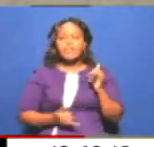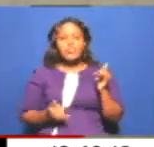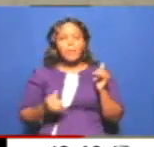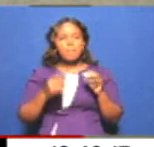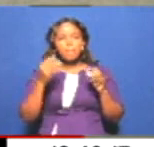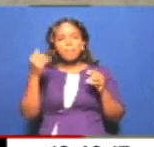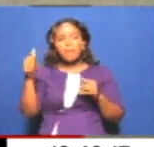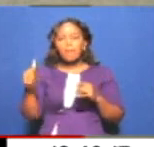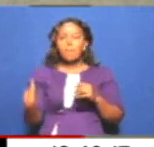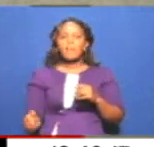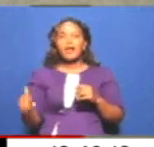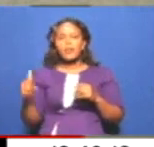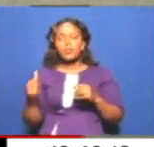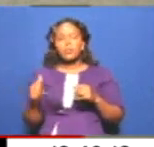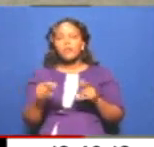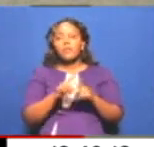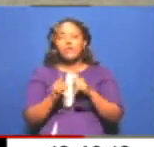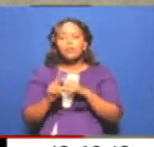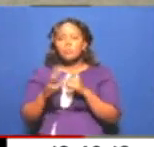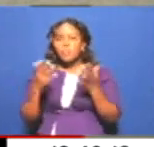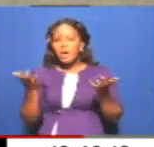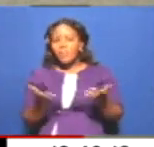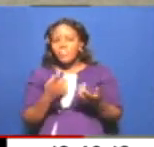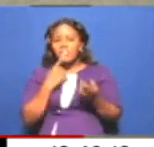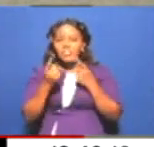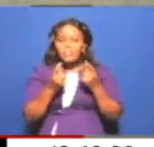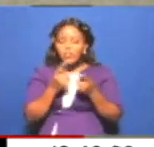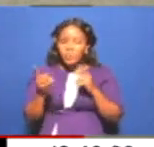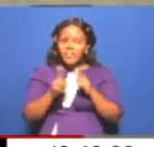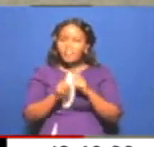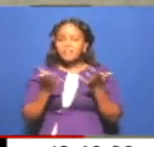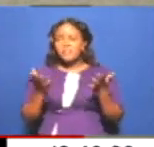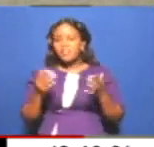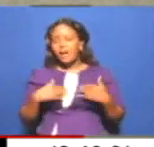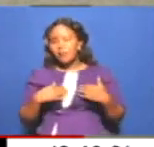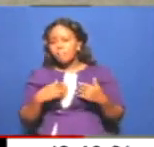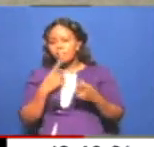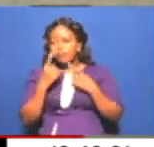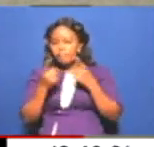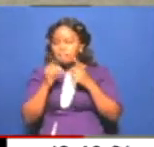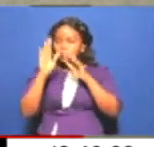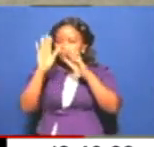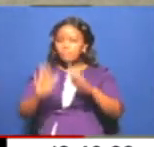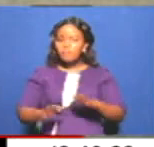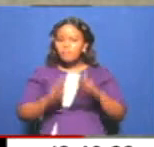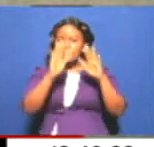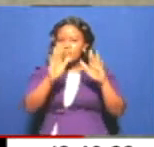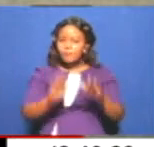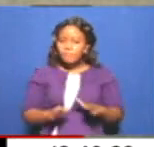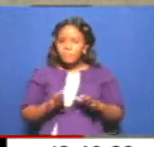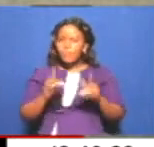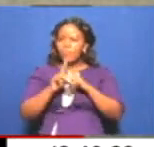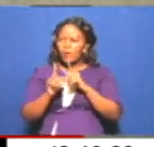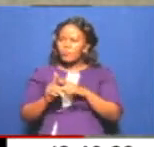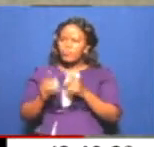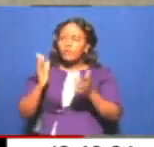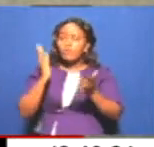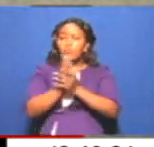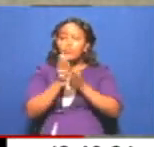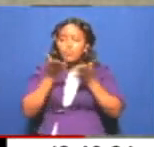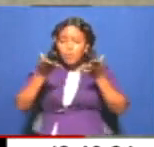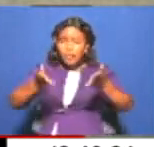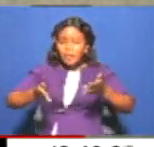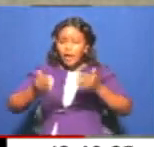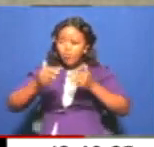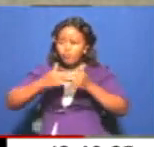matamshi yao ama kwa vitokeo zao ambao wametekeleza wakikuwa kule kwenye campaign trail. Na mambo inaenda kuwa serious between now and